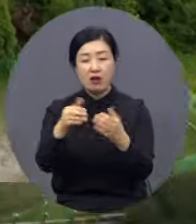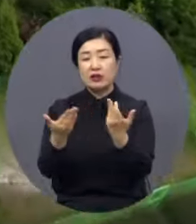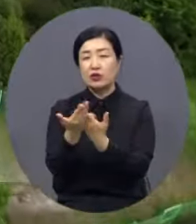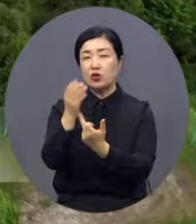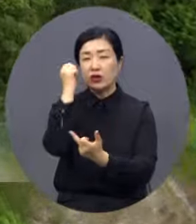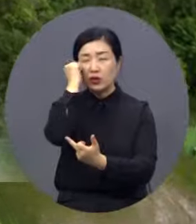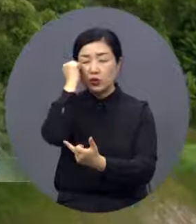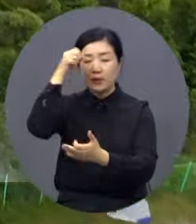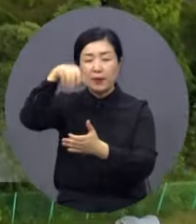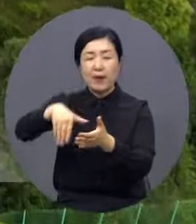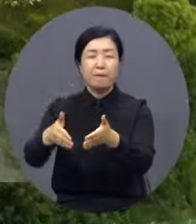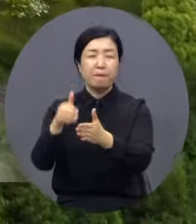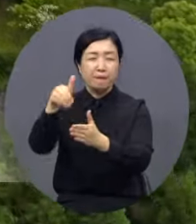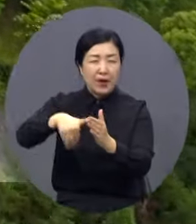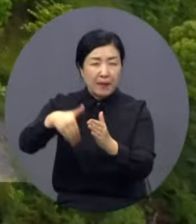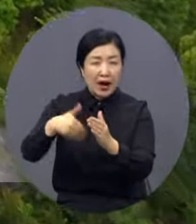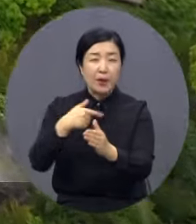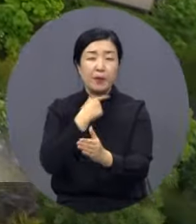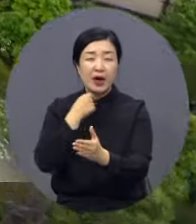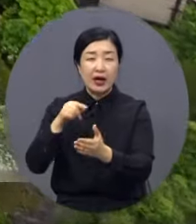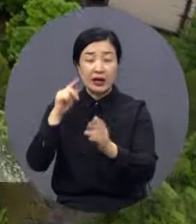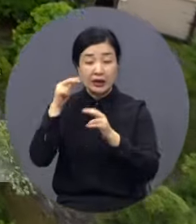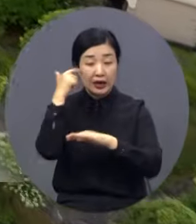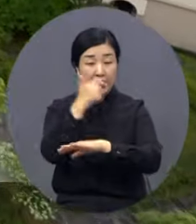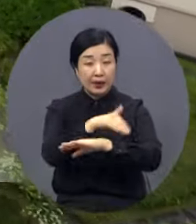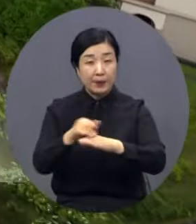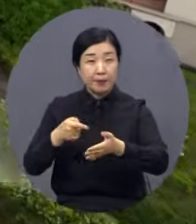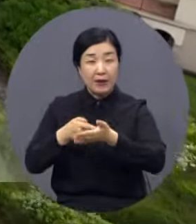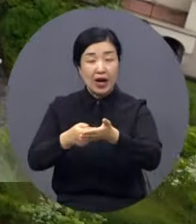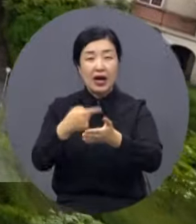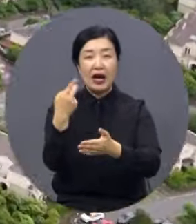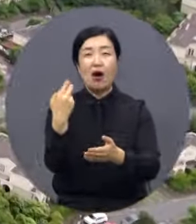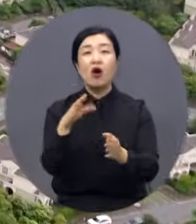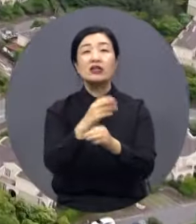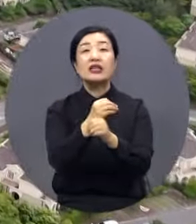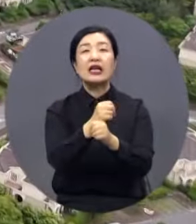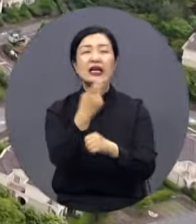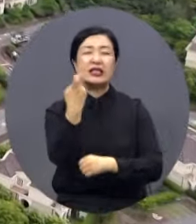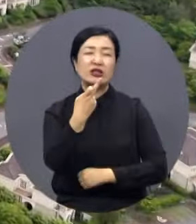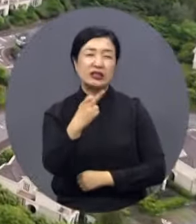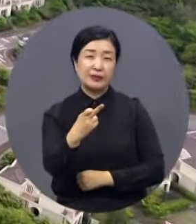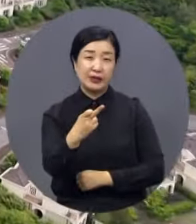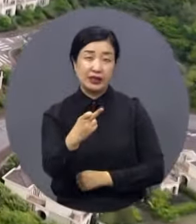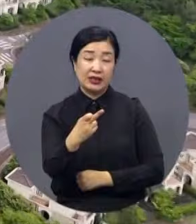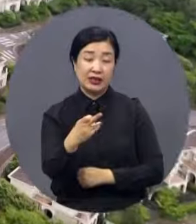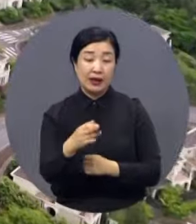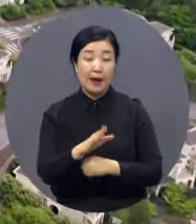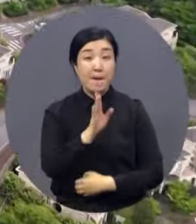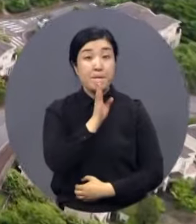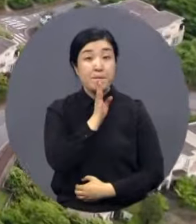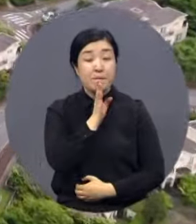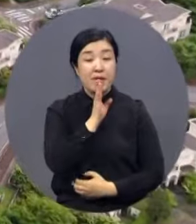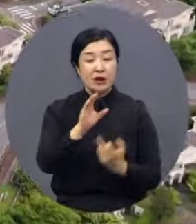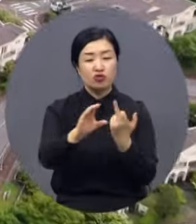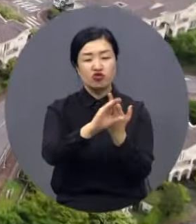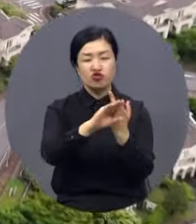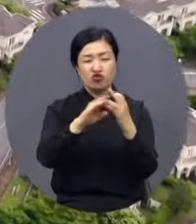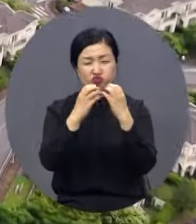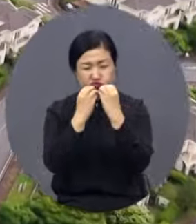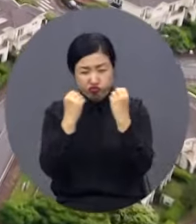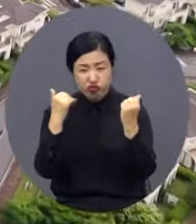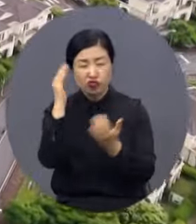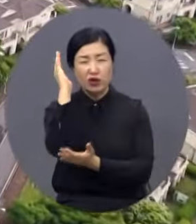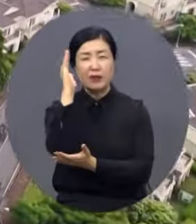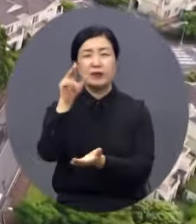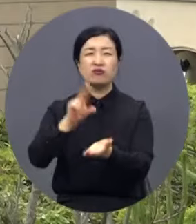짓겠다며 개발 사업 승인을 신청한 것은 지난 2012년 곧바로 중산간 개발